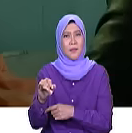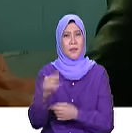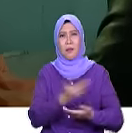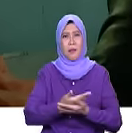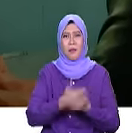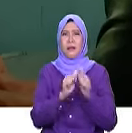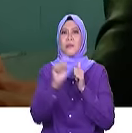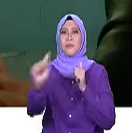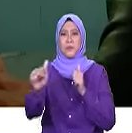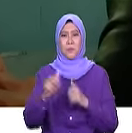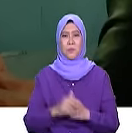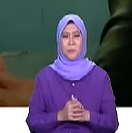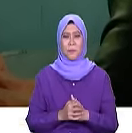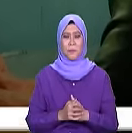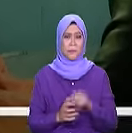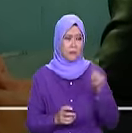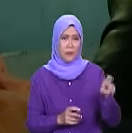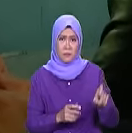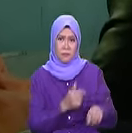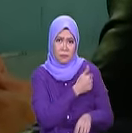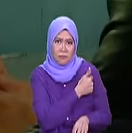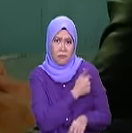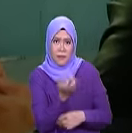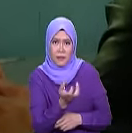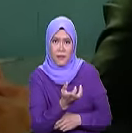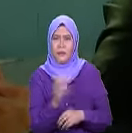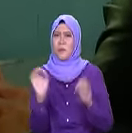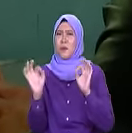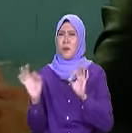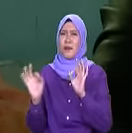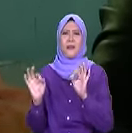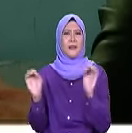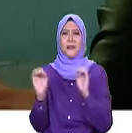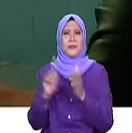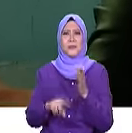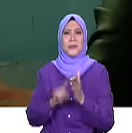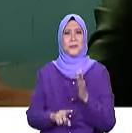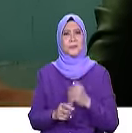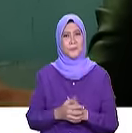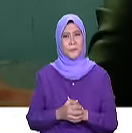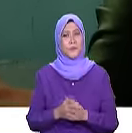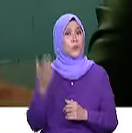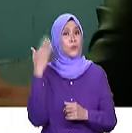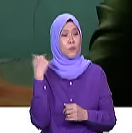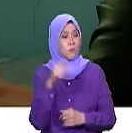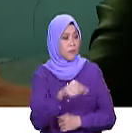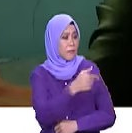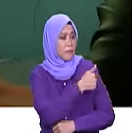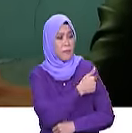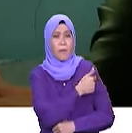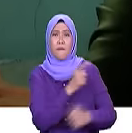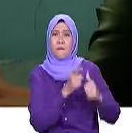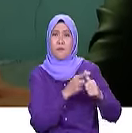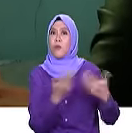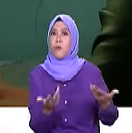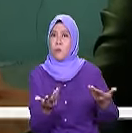ke makcik? Tak apa dah. Cocok. Kena cocok? Dah. Tak ada apa-apa. Lepas kena cocok itu rasa kena?